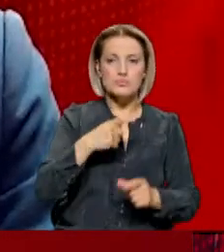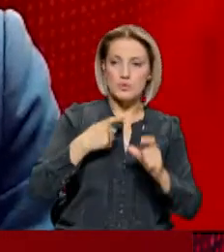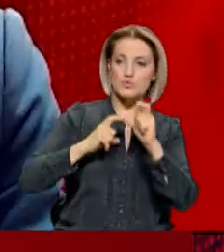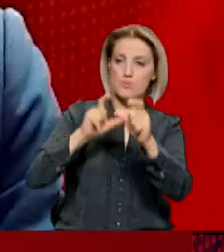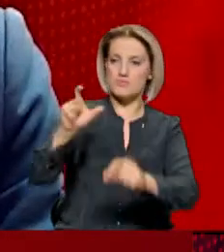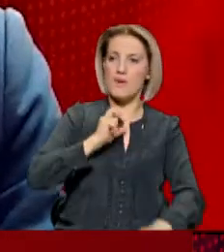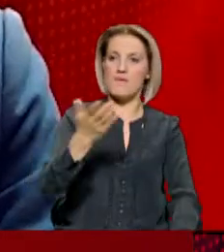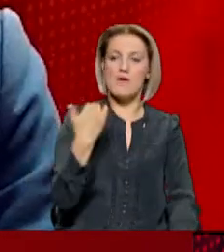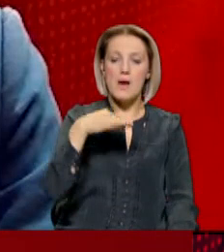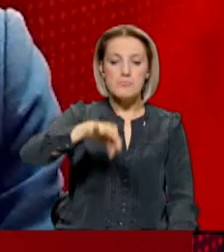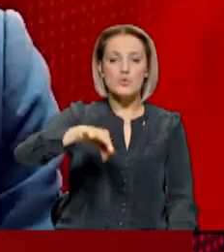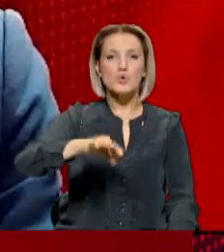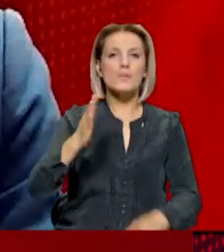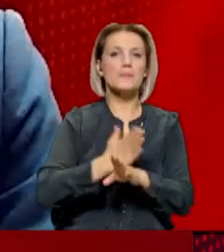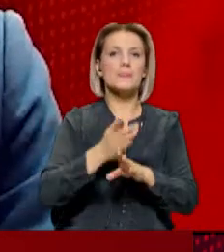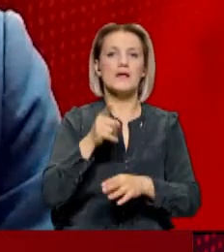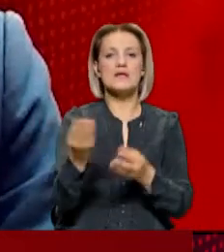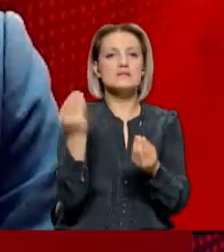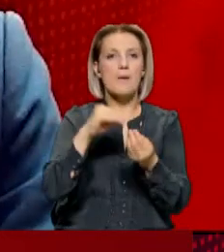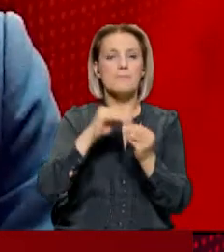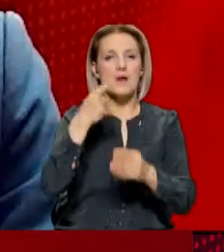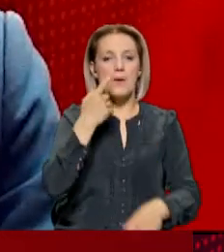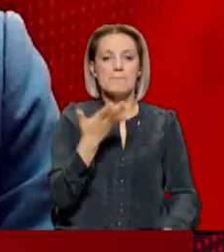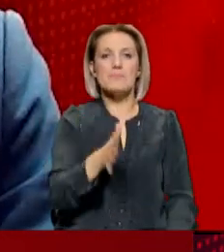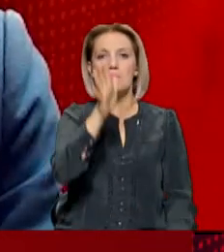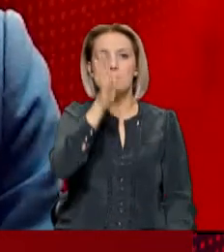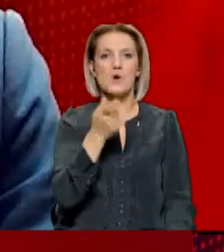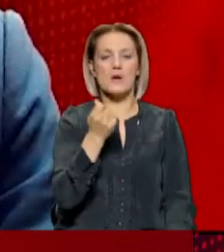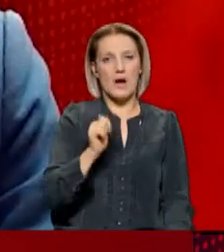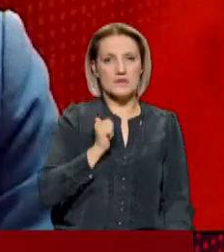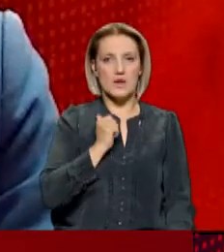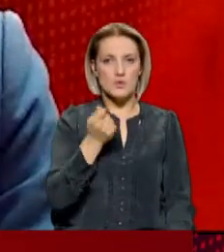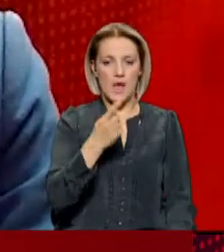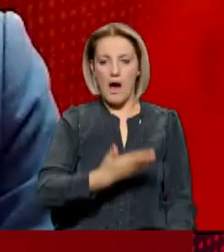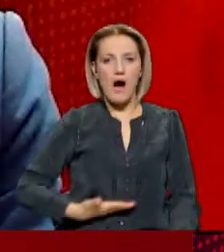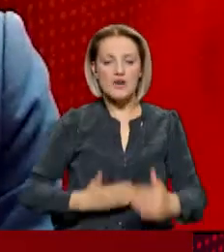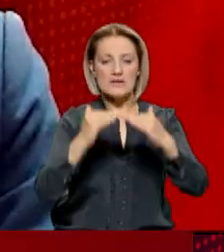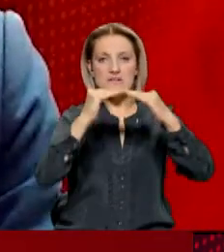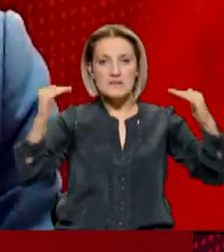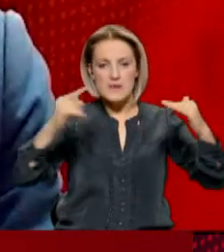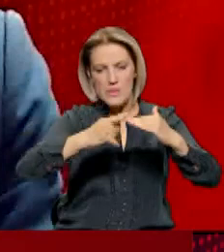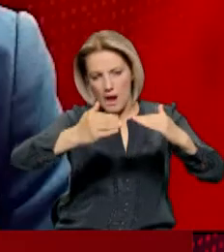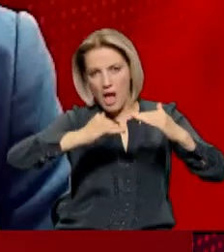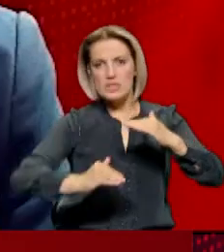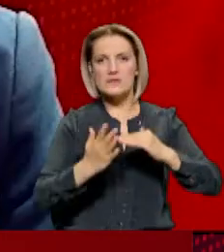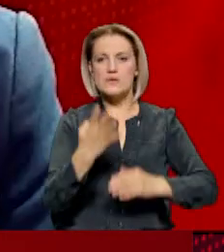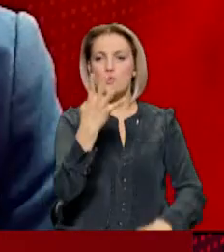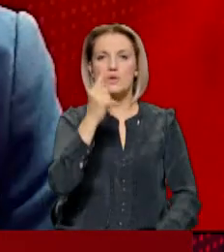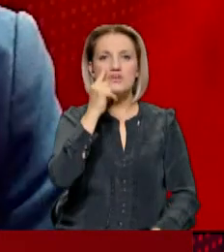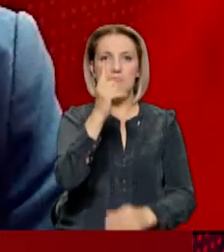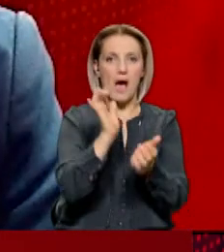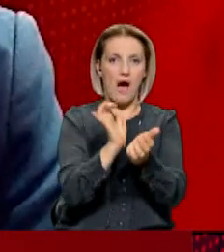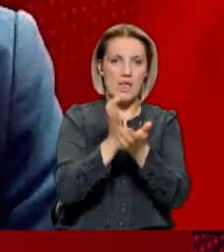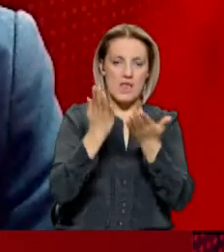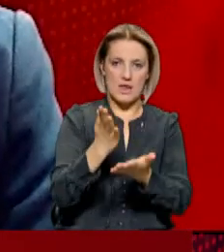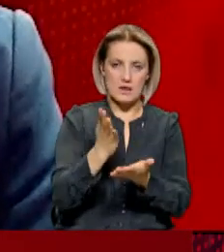cevap ver Neden bugün yapılan bütün zamlara rağmen 5550 asgari ücret açlık sınırının dahi altında dört kişilik